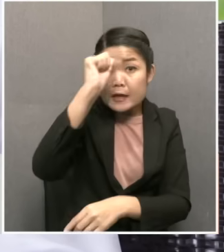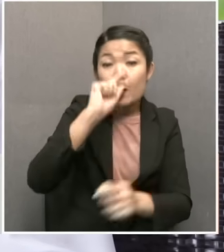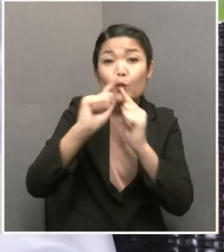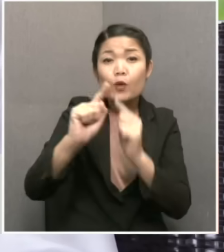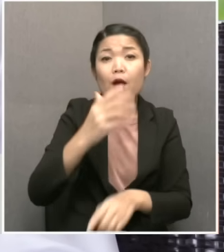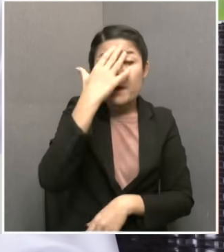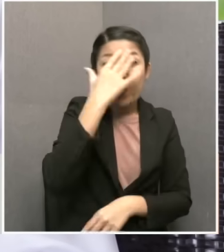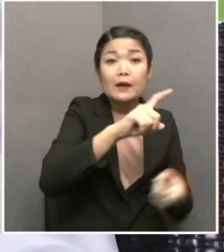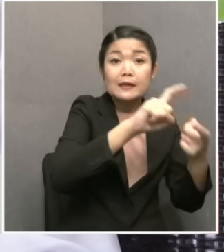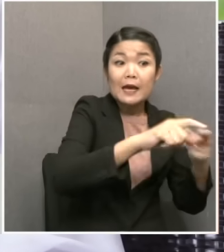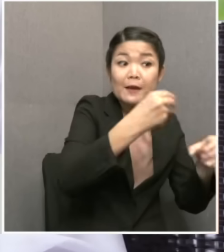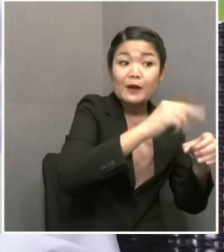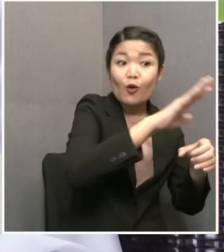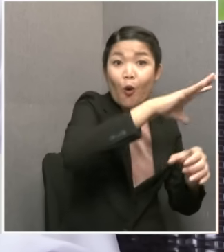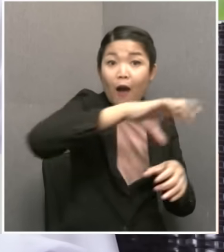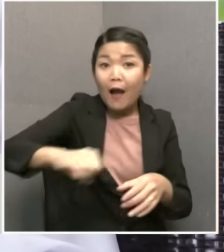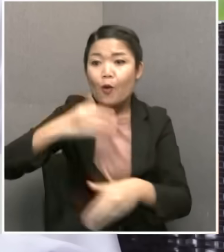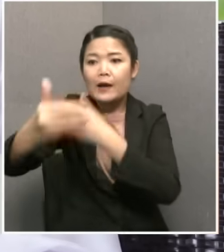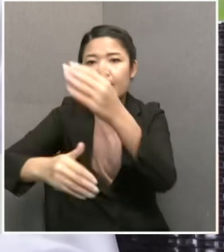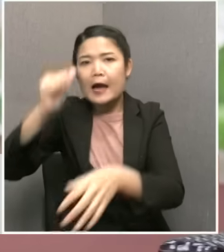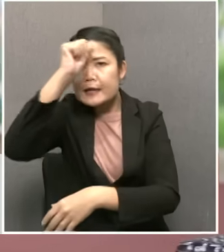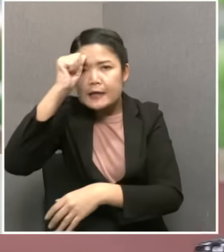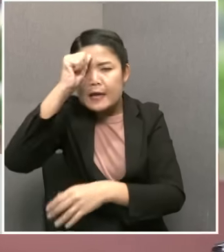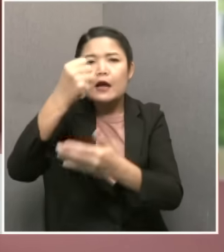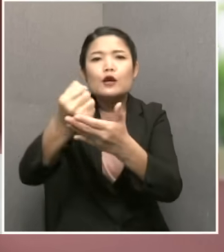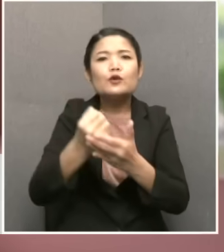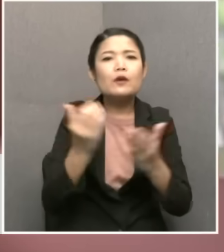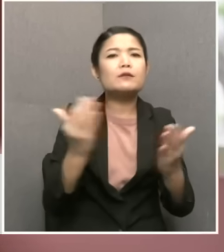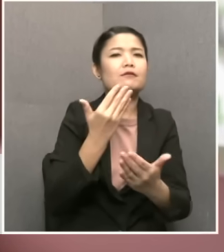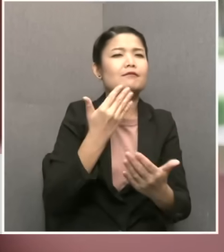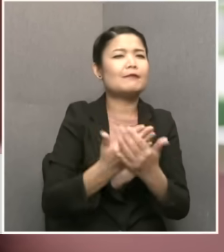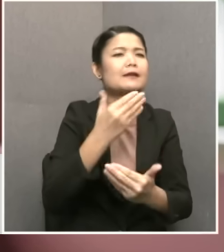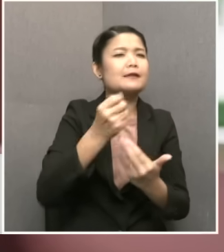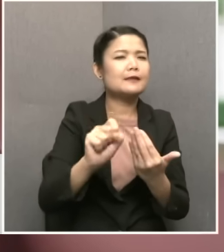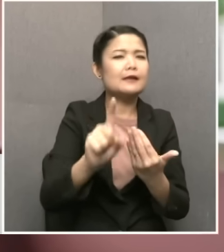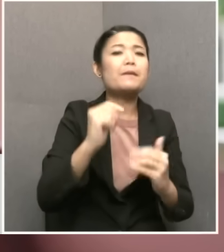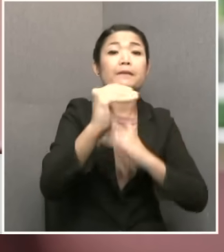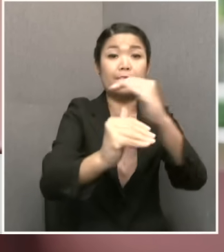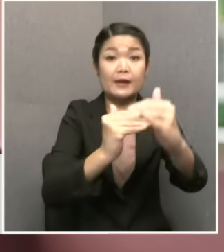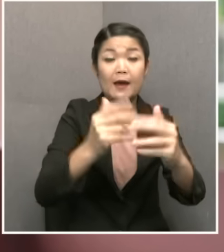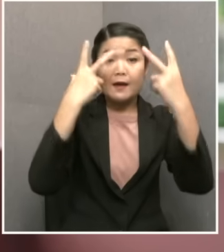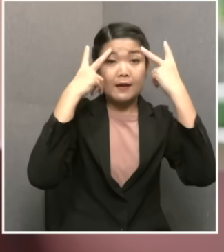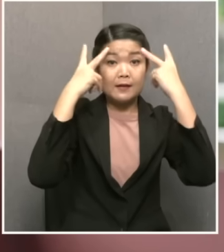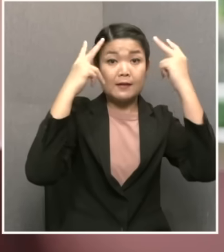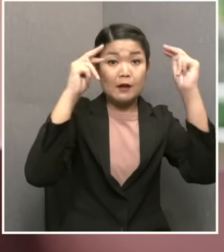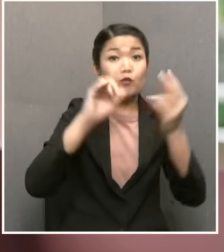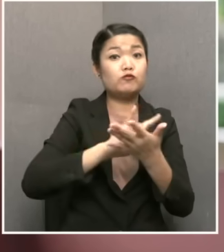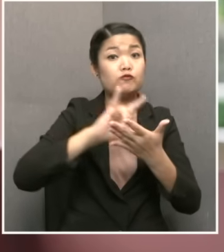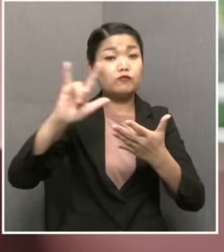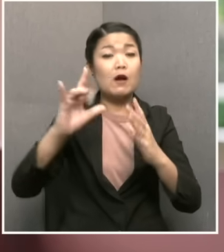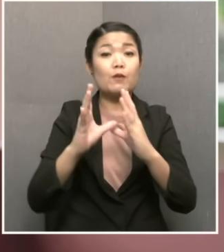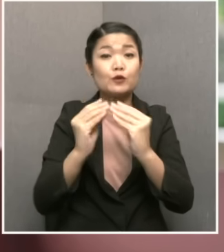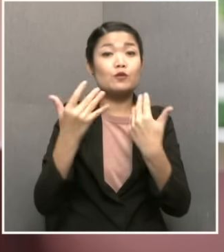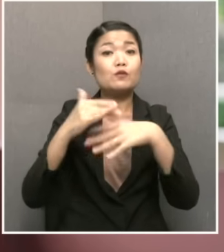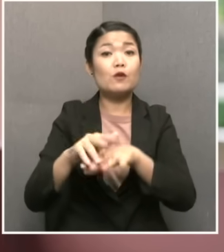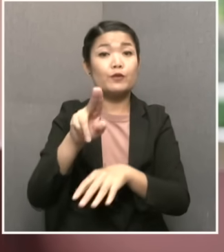มันรัสเซียไปขายไอ้เรื่องเหล่านี้มันจะทำให้เศรษฐกิจเนี่ยคึกคัก การที่นายกของไทยจะเดินทางไปประชุม UNGA ที่ส